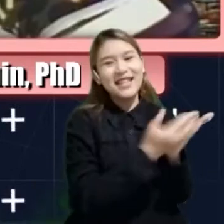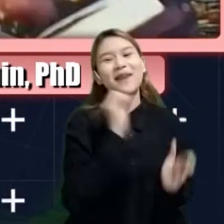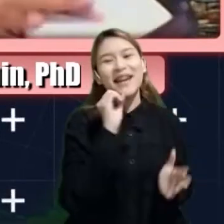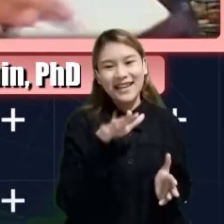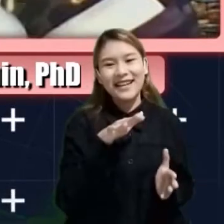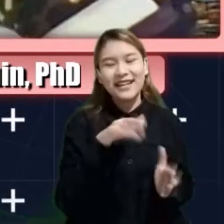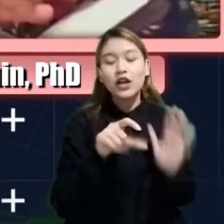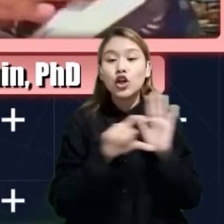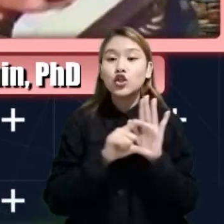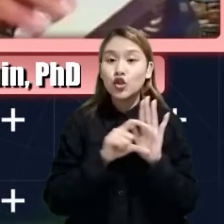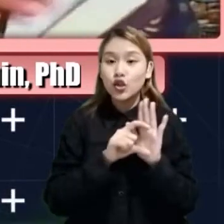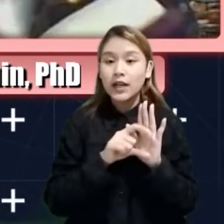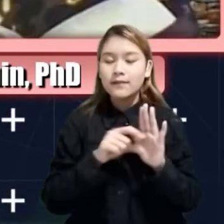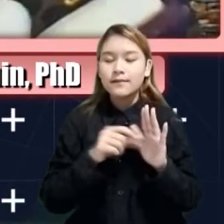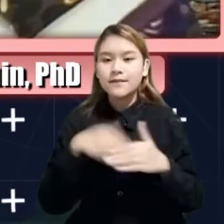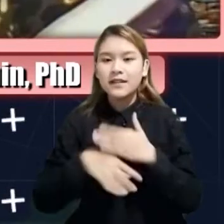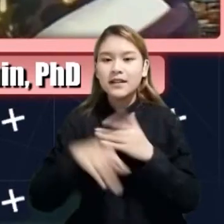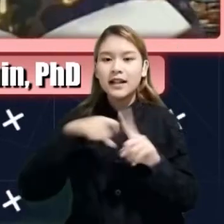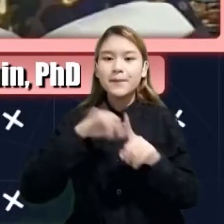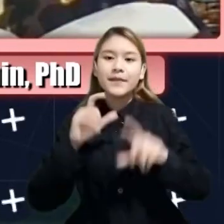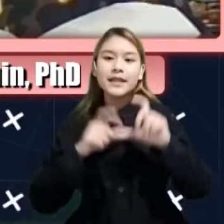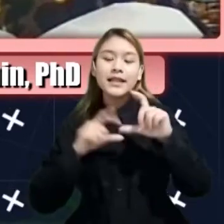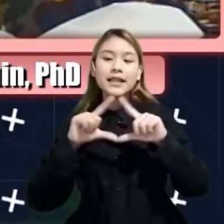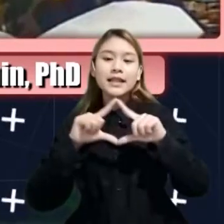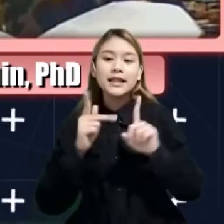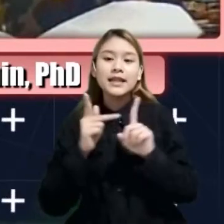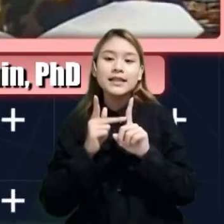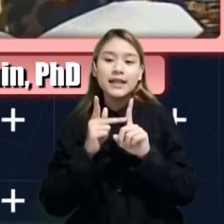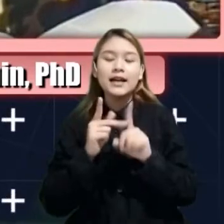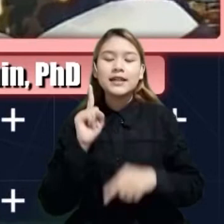kita baca Kisah 1 ayat yang ke-8 yang mengatakan,